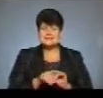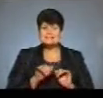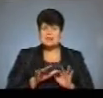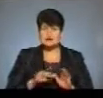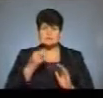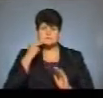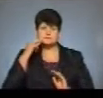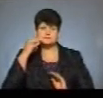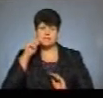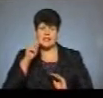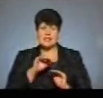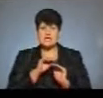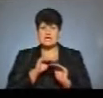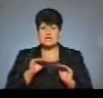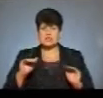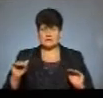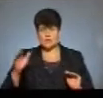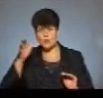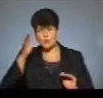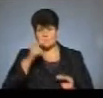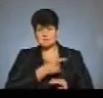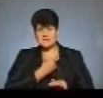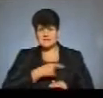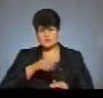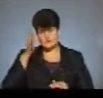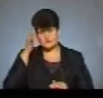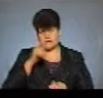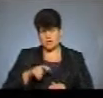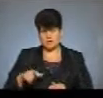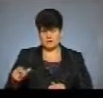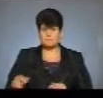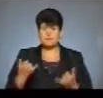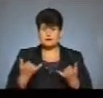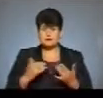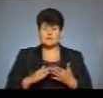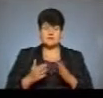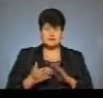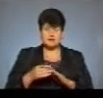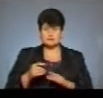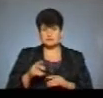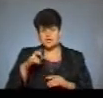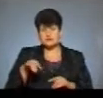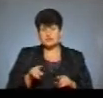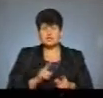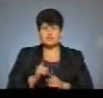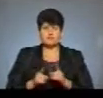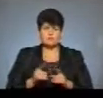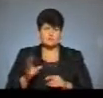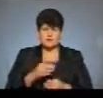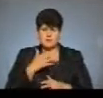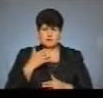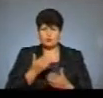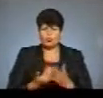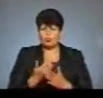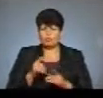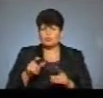підвищують рівень медичної освіти громадян. Зараз взагалі такий стан країни, коли все реформується і багато нового, і люди бояться того,